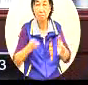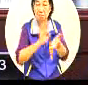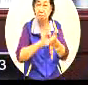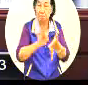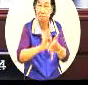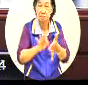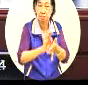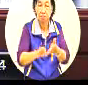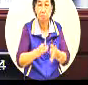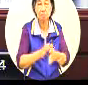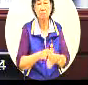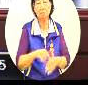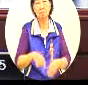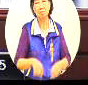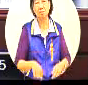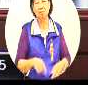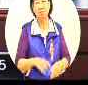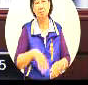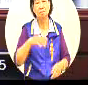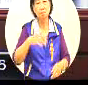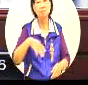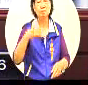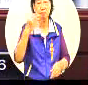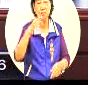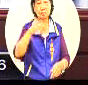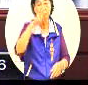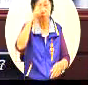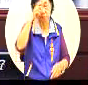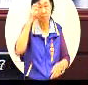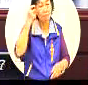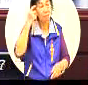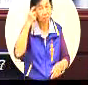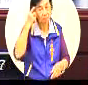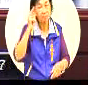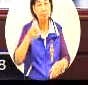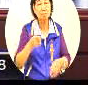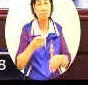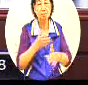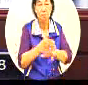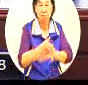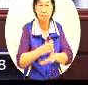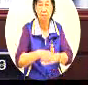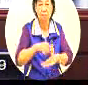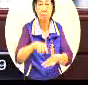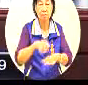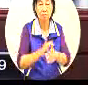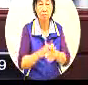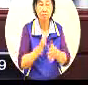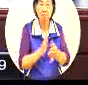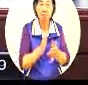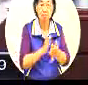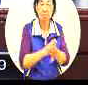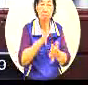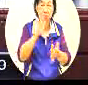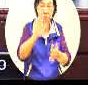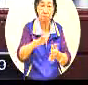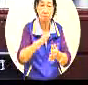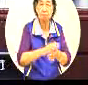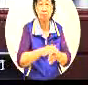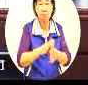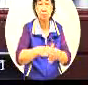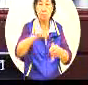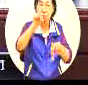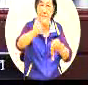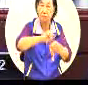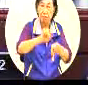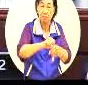限，但是我们也曾经想到用港务基金，就是说到底是后面是跨港大桥，因为